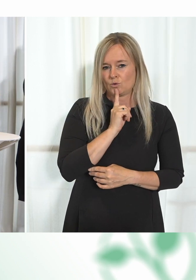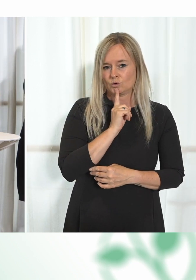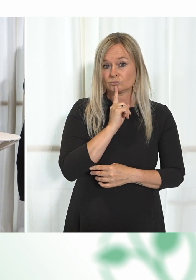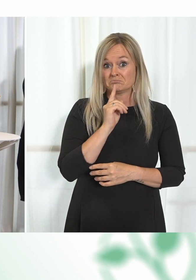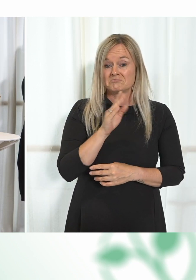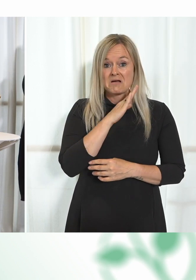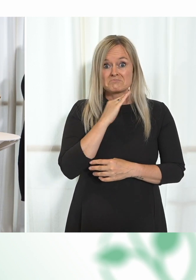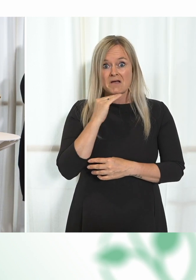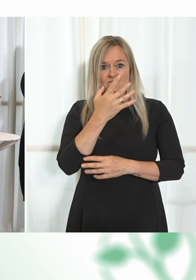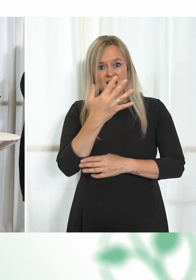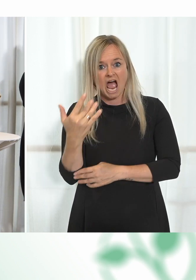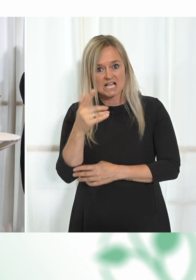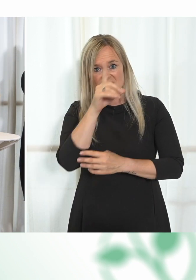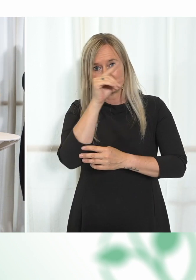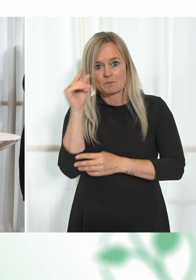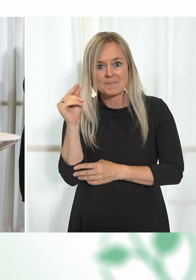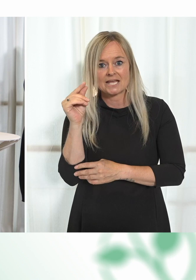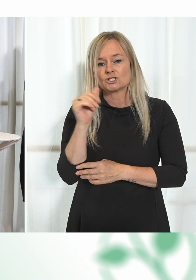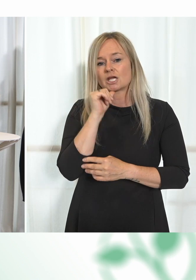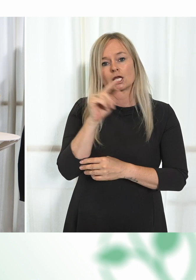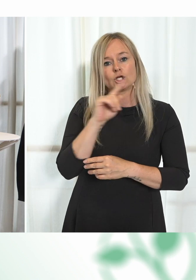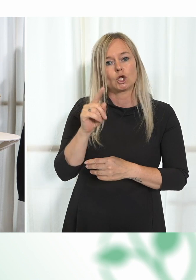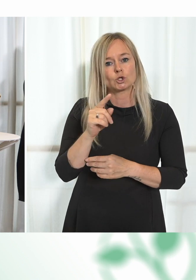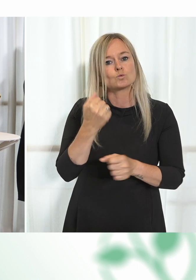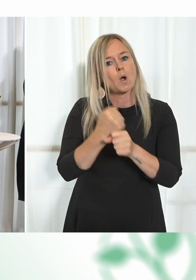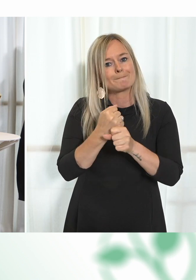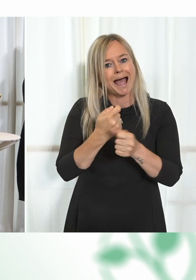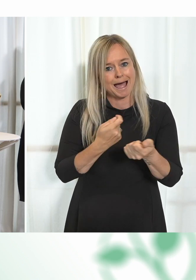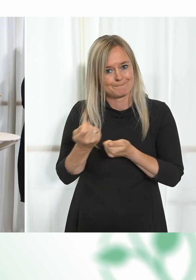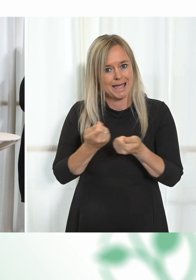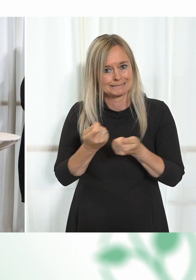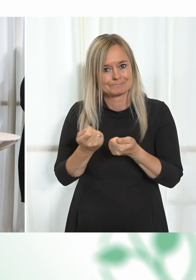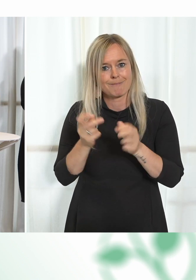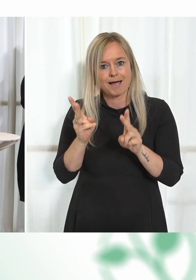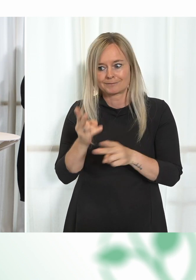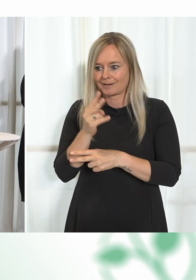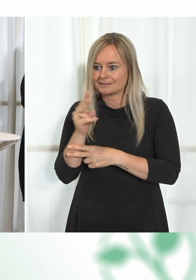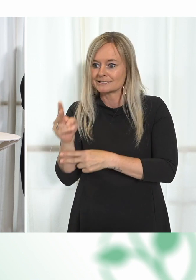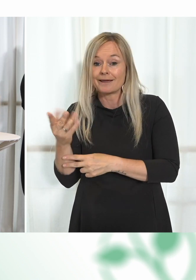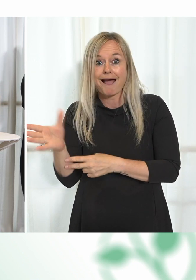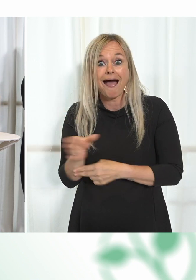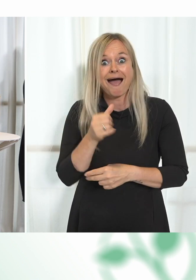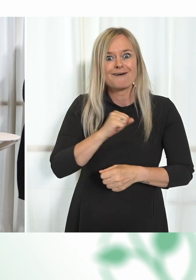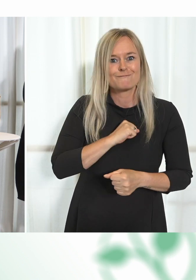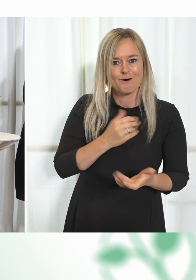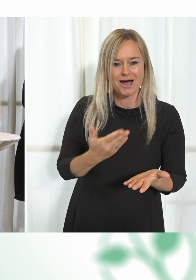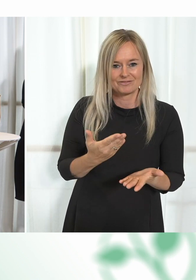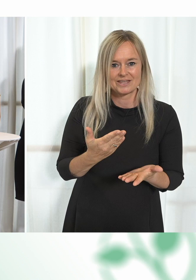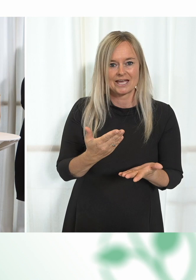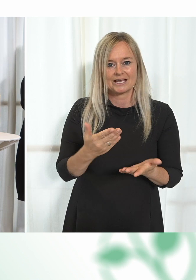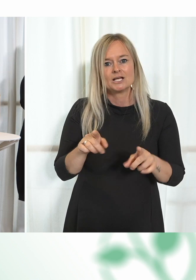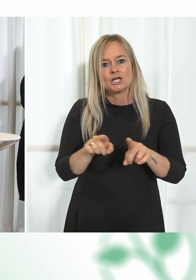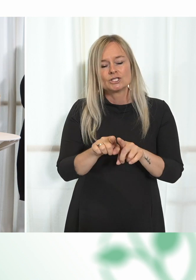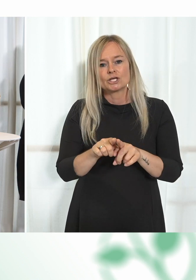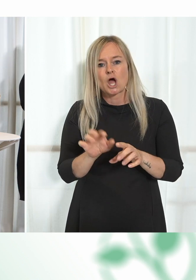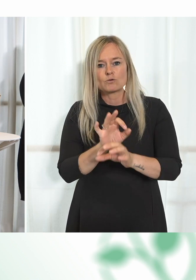man nicht nur als Arbeitsmarktpotenzial sehen kann, sondern auch als Markt, den man bespielen kann als Unternehmen. Das